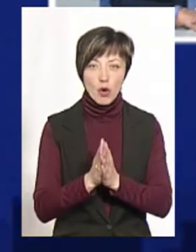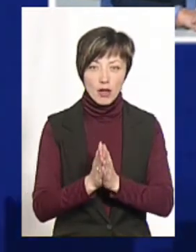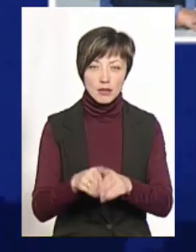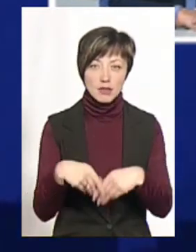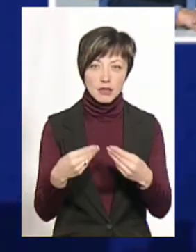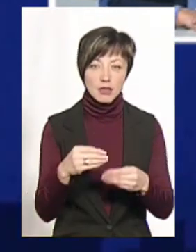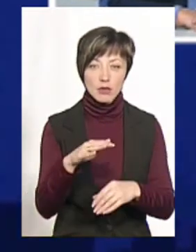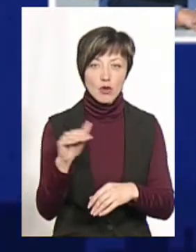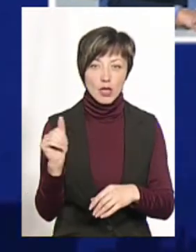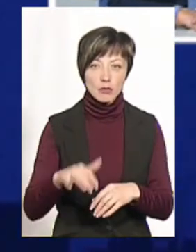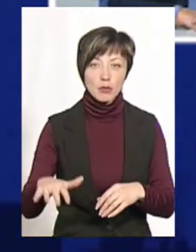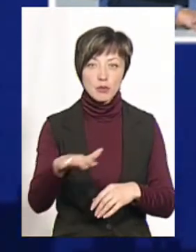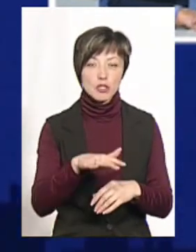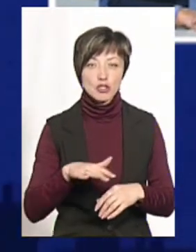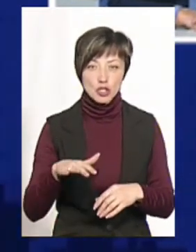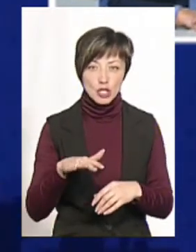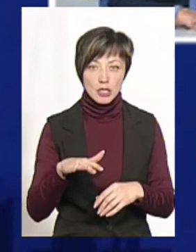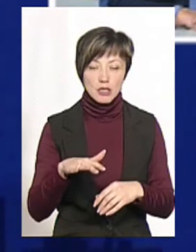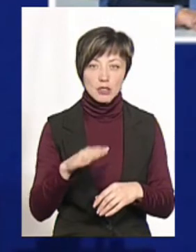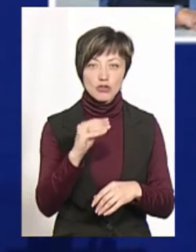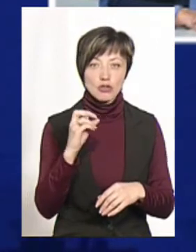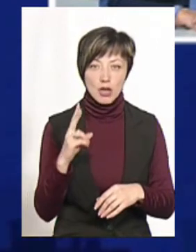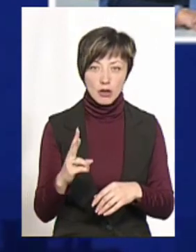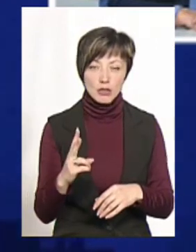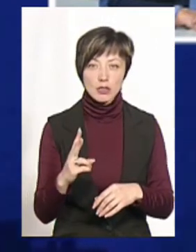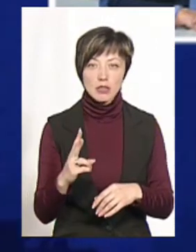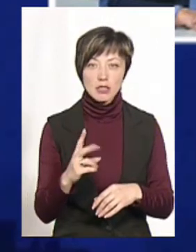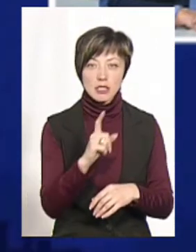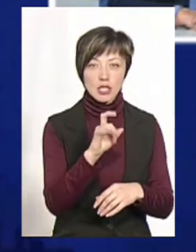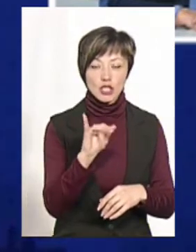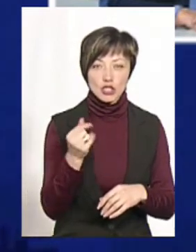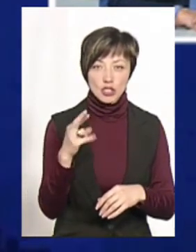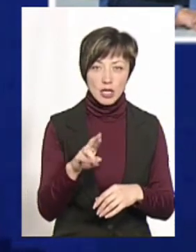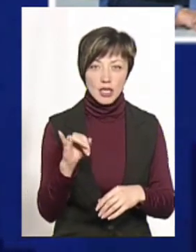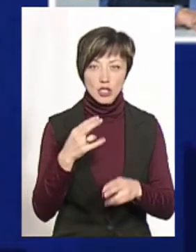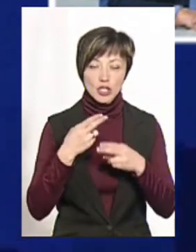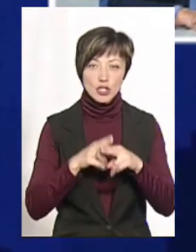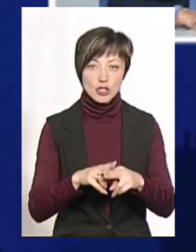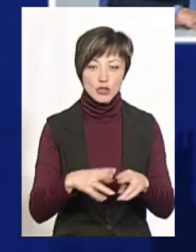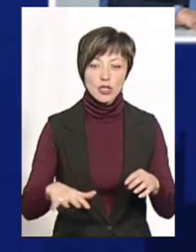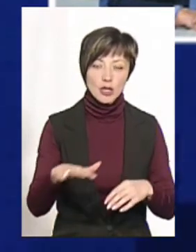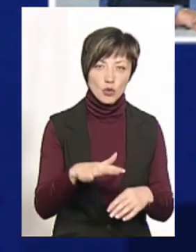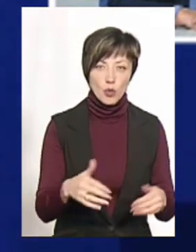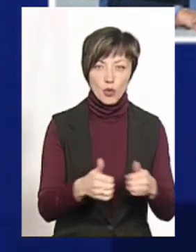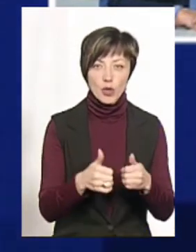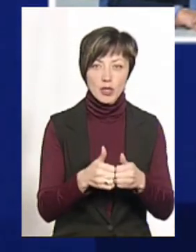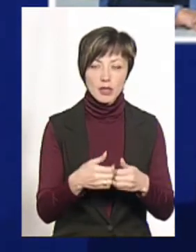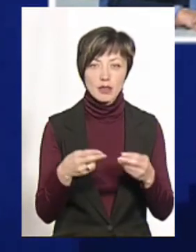прохання надати в оренду приміщення ЖЕКу Заріччя і так само технічної там території,